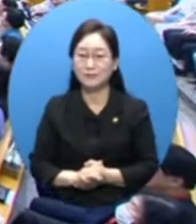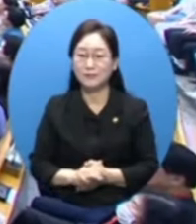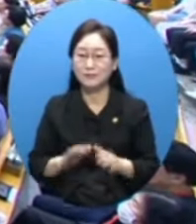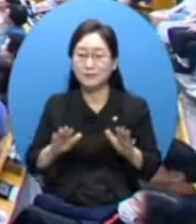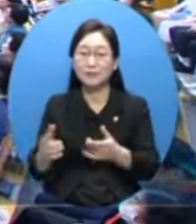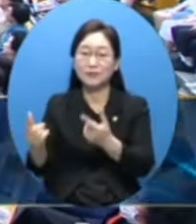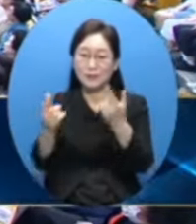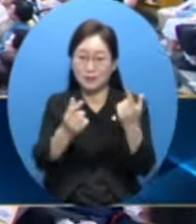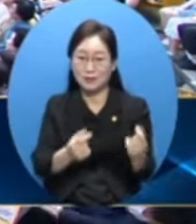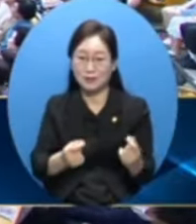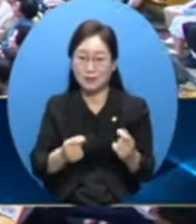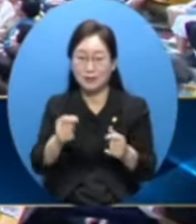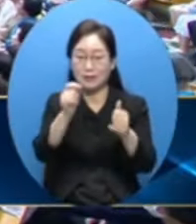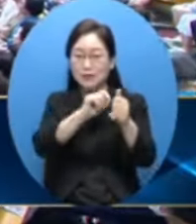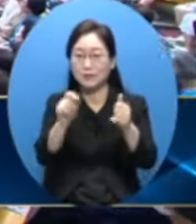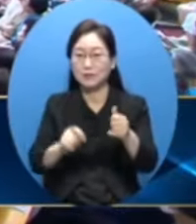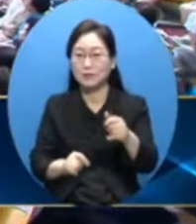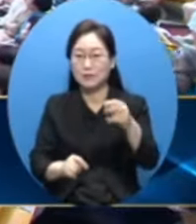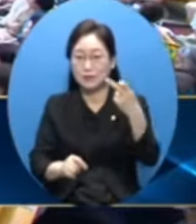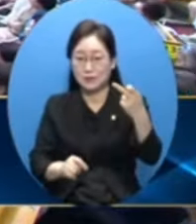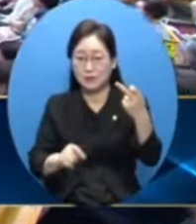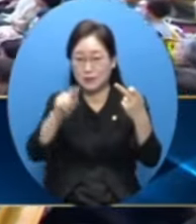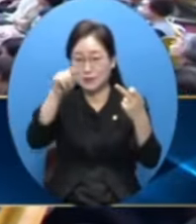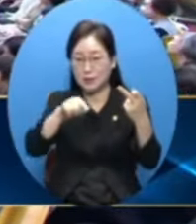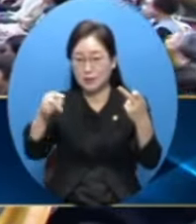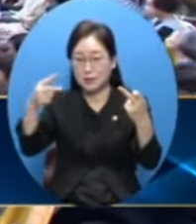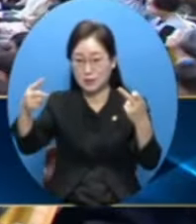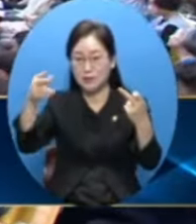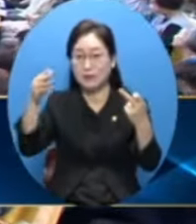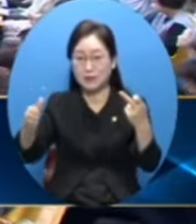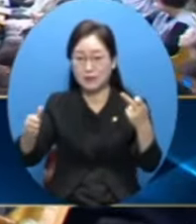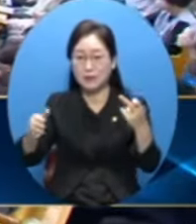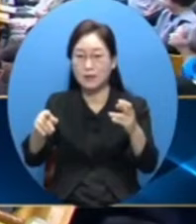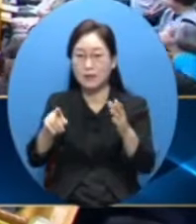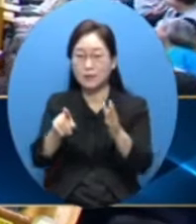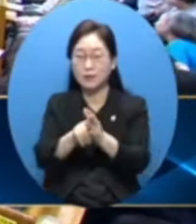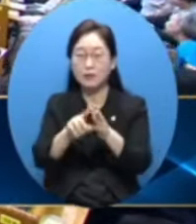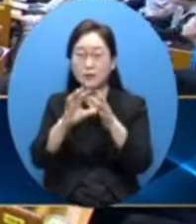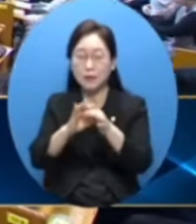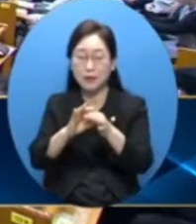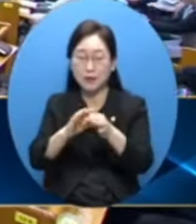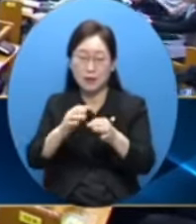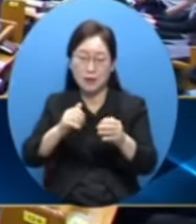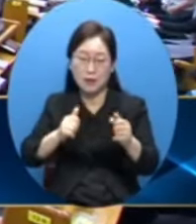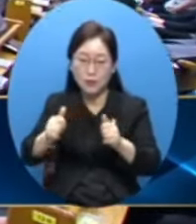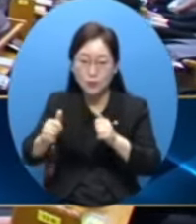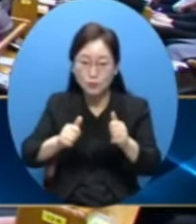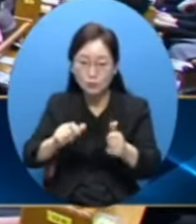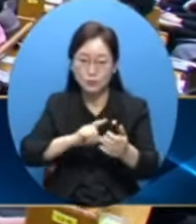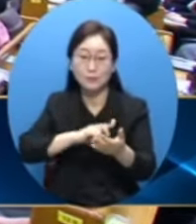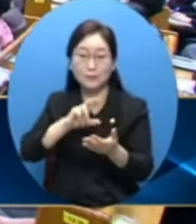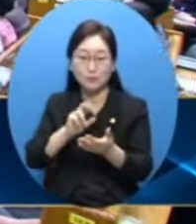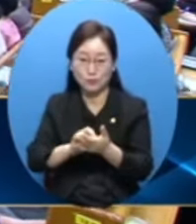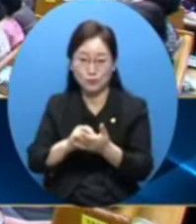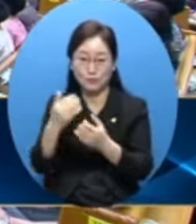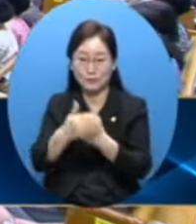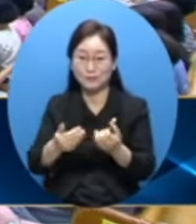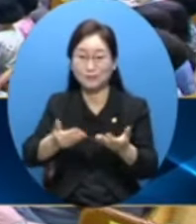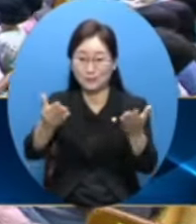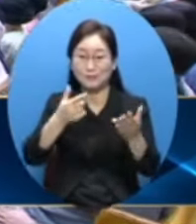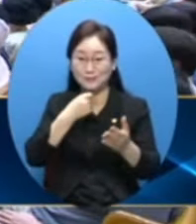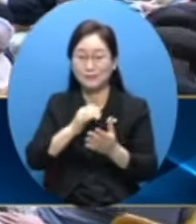오늘 저 여러분과 함께 히브리서 12장 1절 2절 말씀을 가지고 믿음의 경주 이 같은 제목으로 말씀의 은혜를 나누기